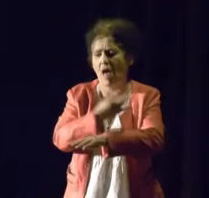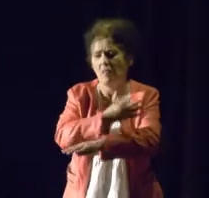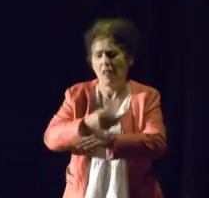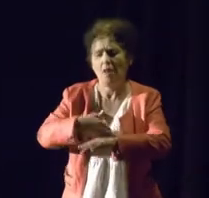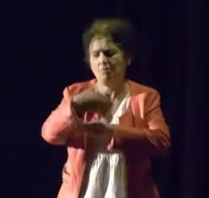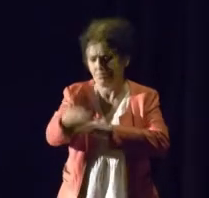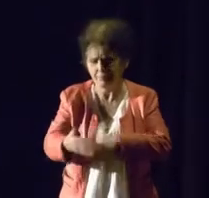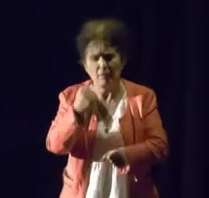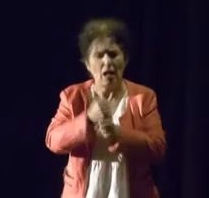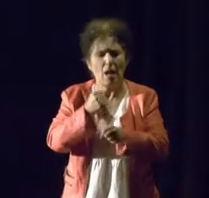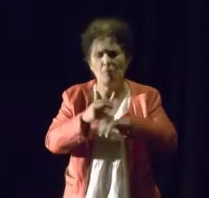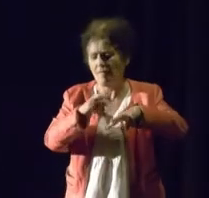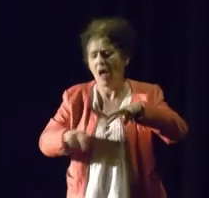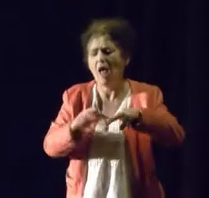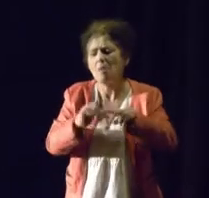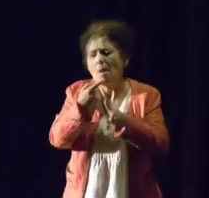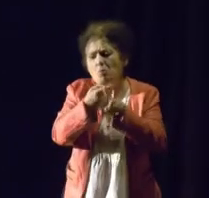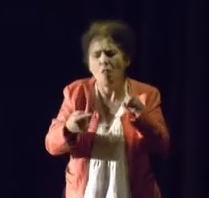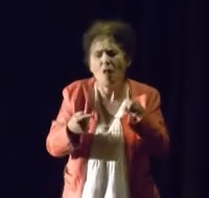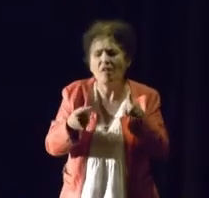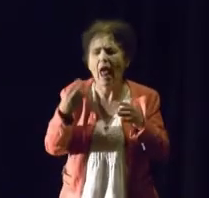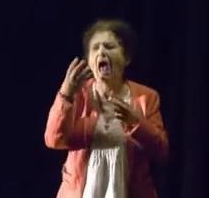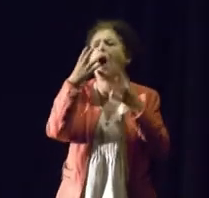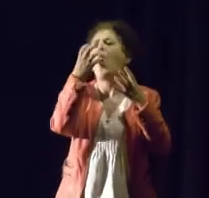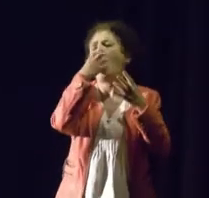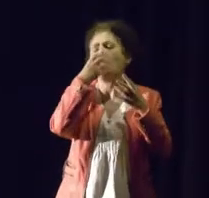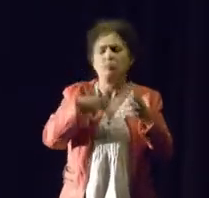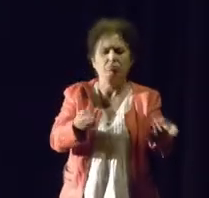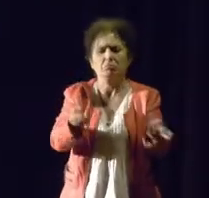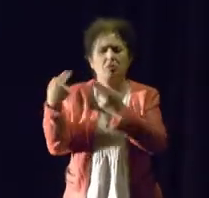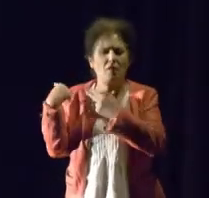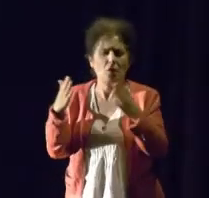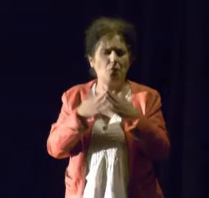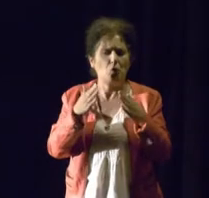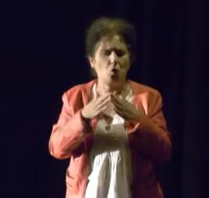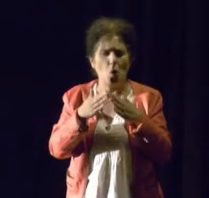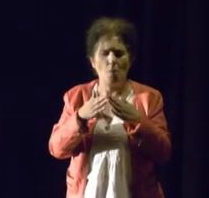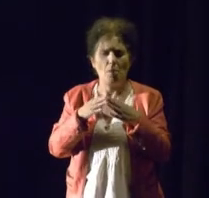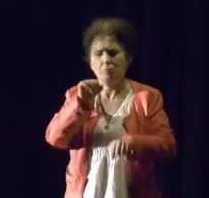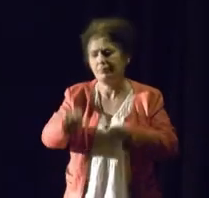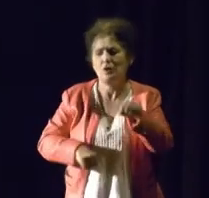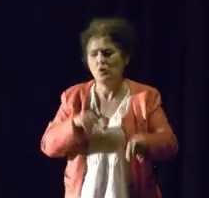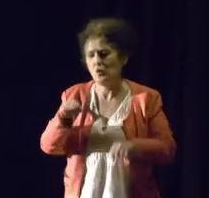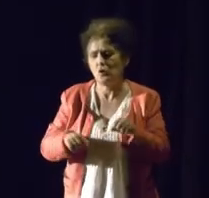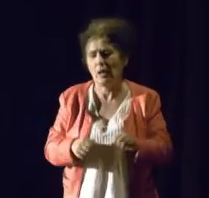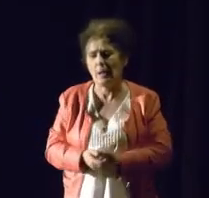направи абортусот со делумна анестезија и можев да си се вратам дома со точак.